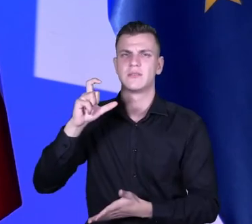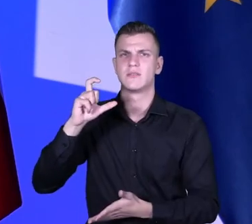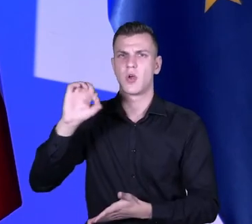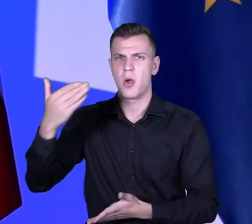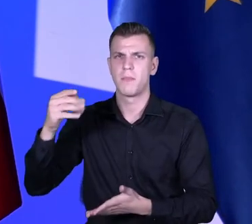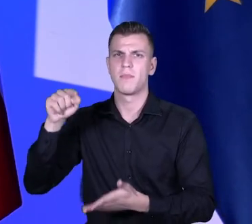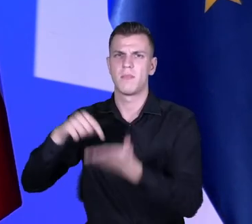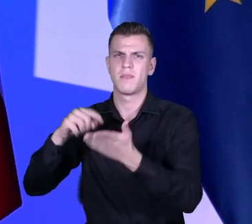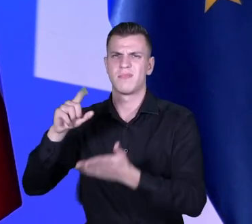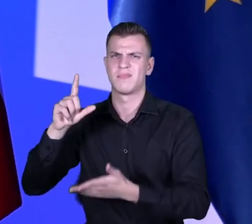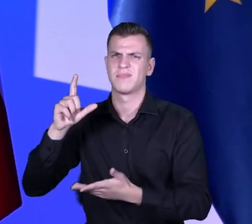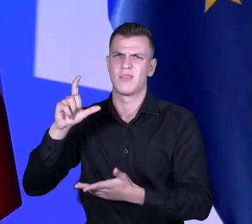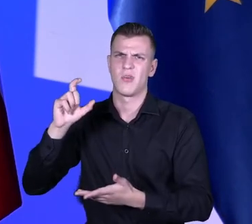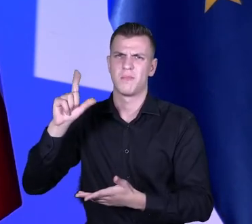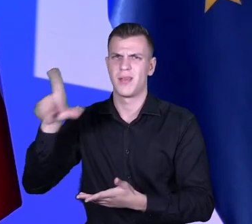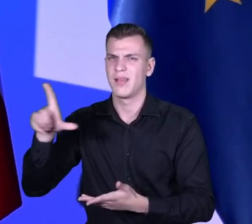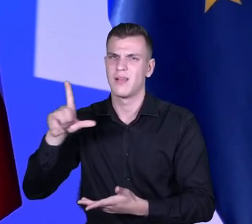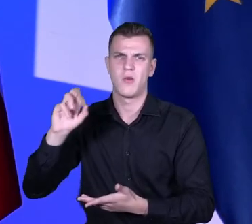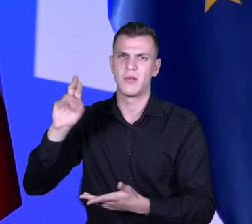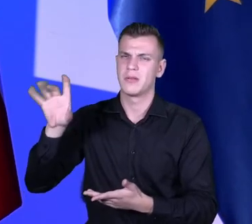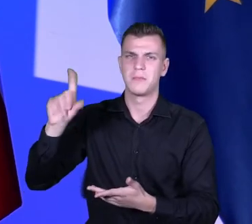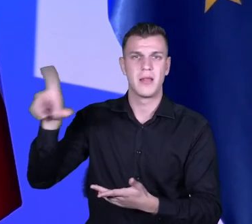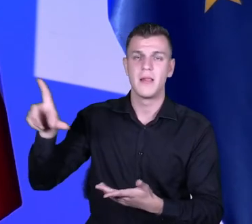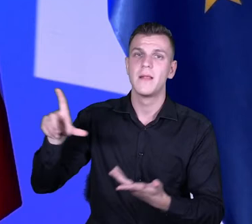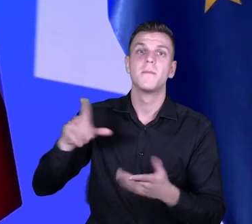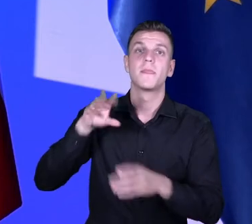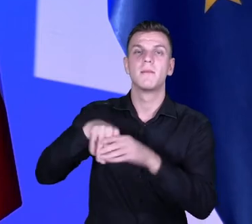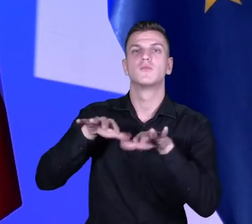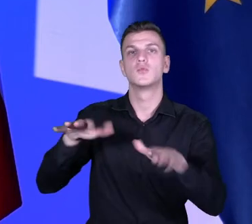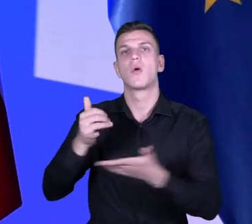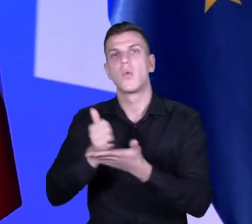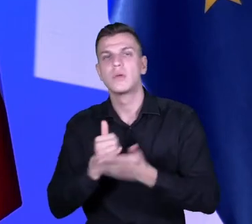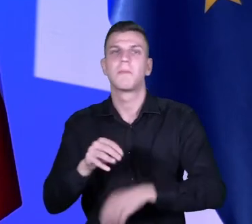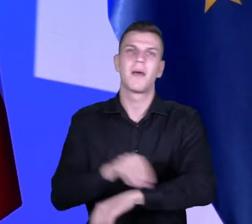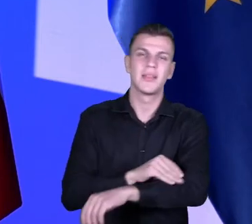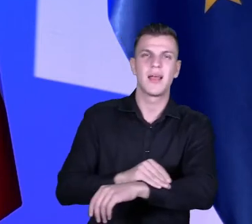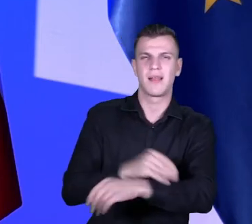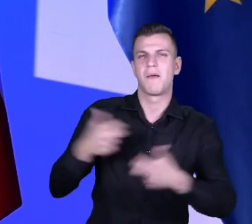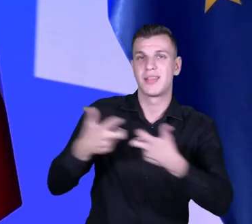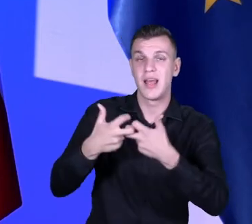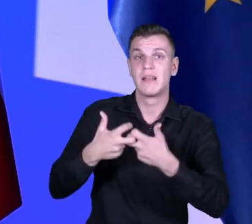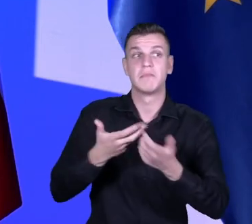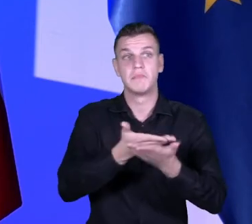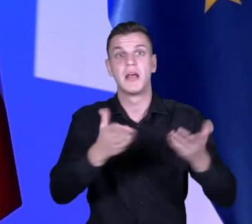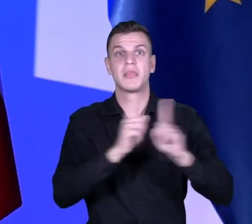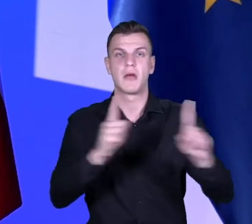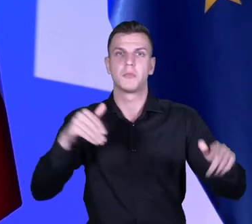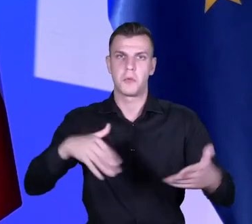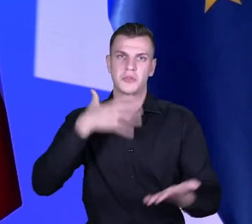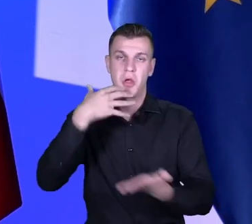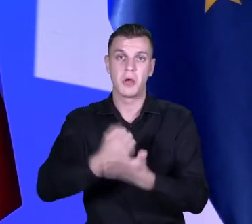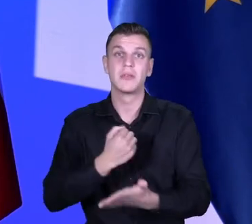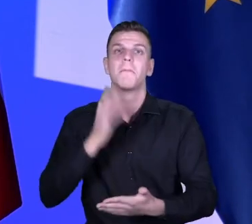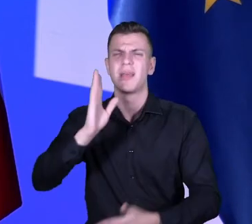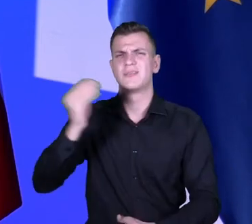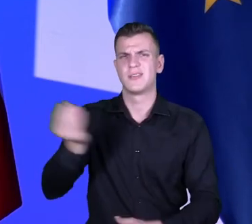innymi te publikacje, które dzisiaj otrzymaliście, ale też nowe materiały, kursy internetowe dla nauczycieli. Będziemy o tym też informować